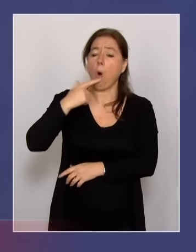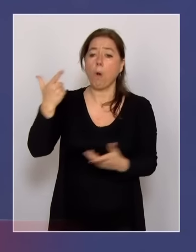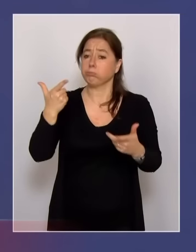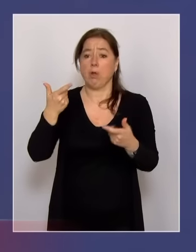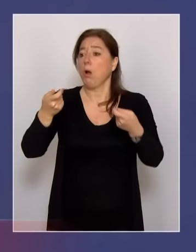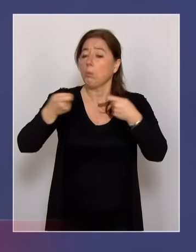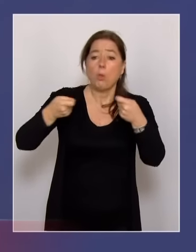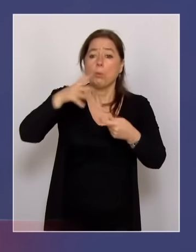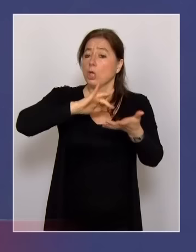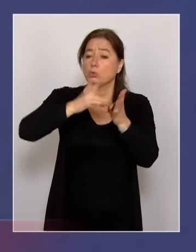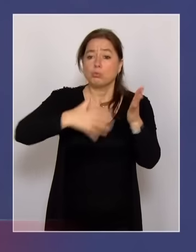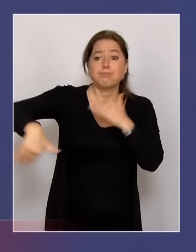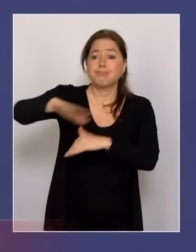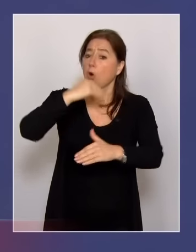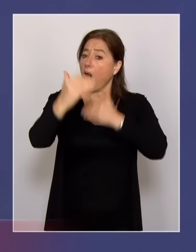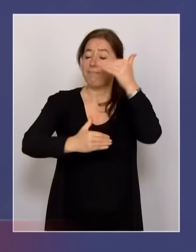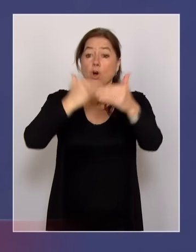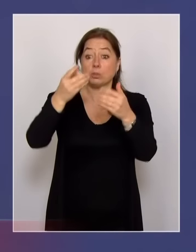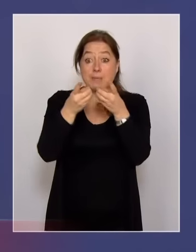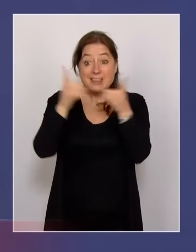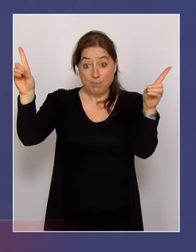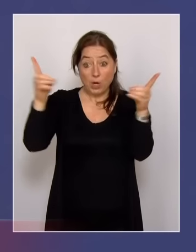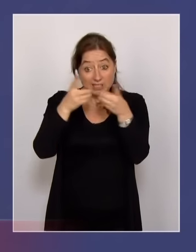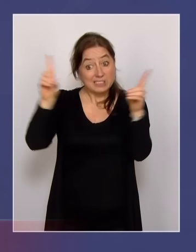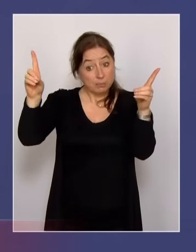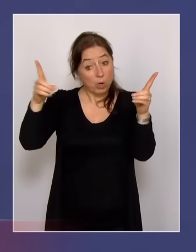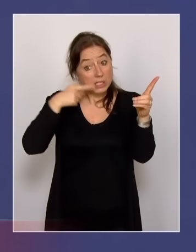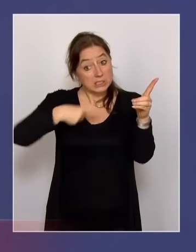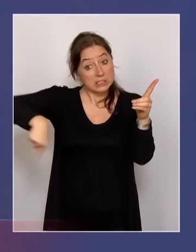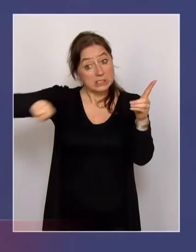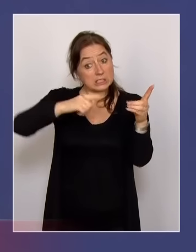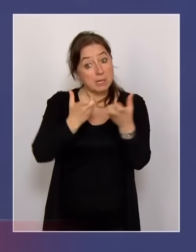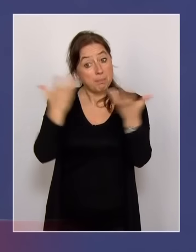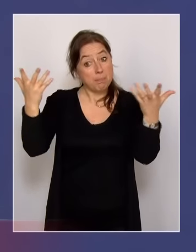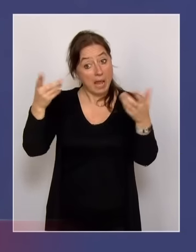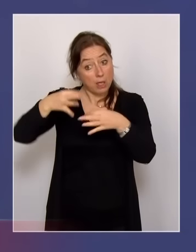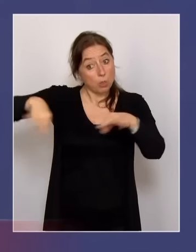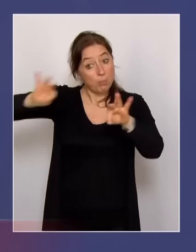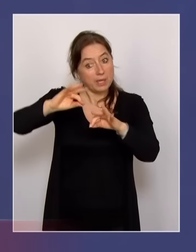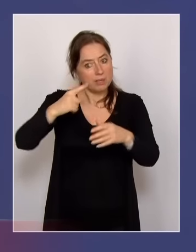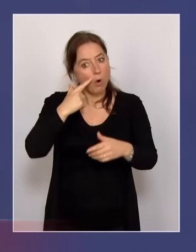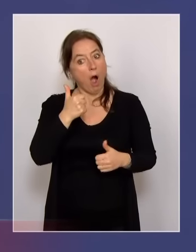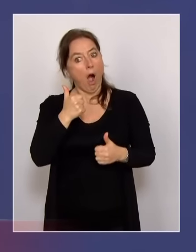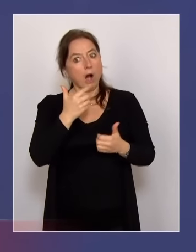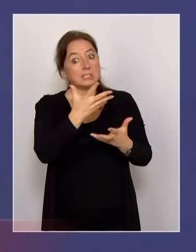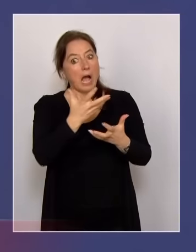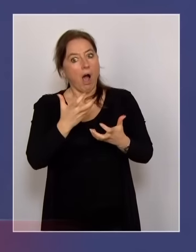Alors, la démocratie continue d'être attractive pour beaucoup dans le monde. Mais regardons les choses lucidement.